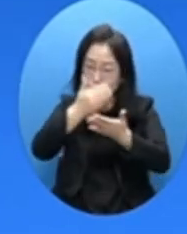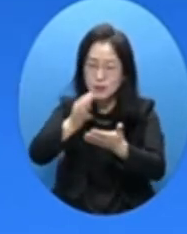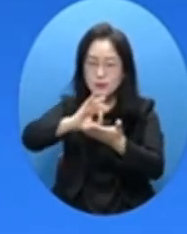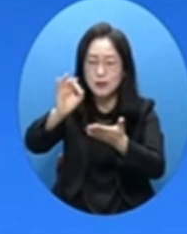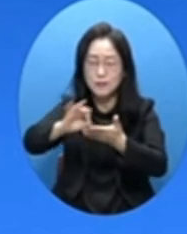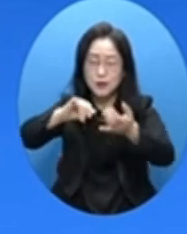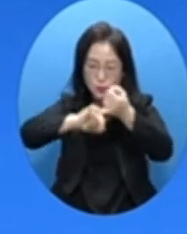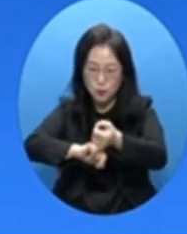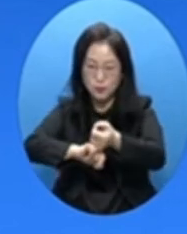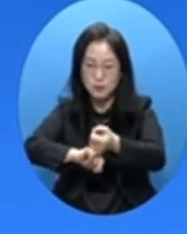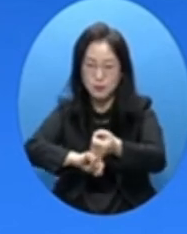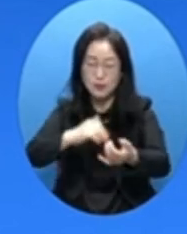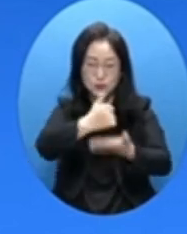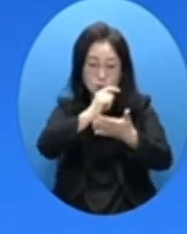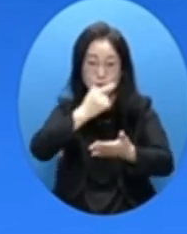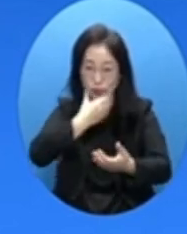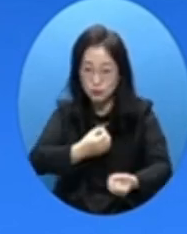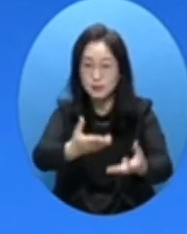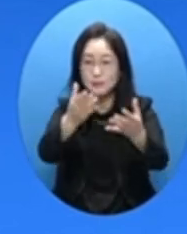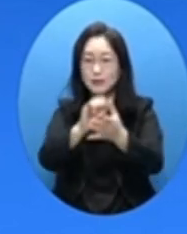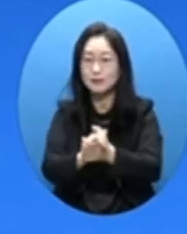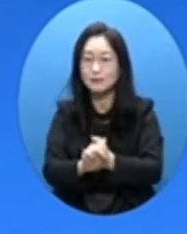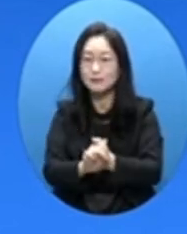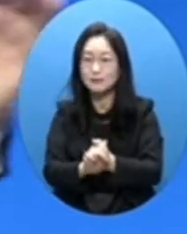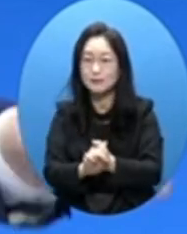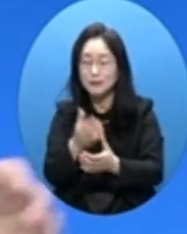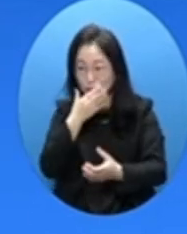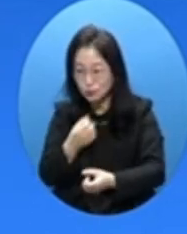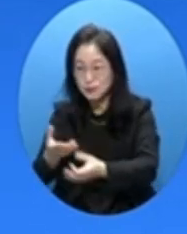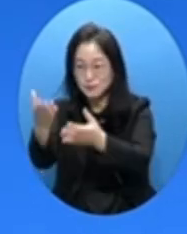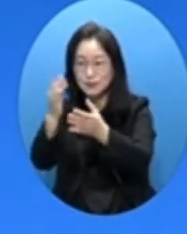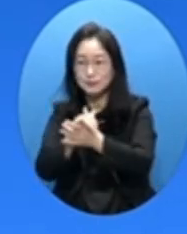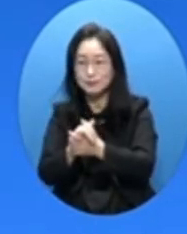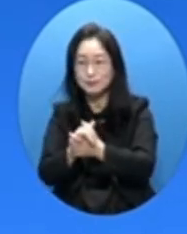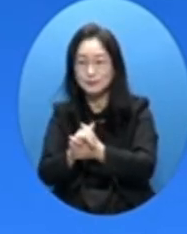주님의 다 되시기를 주님으로 축원합니다 주관합니다